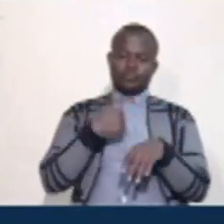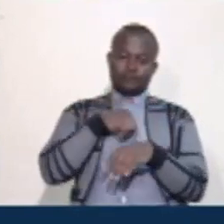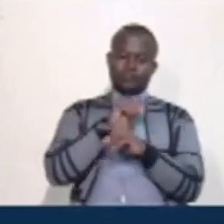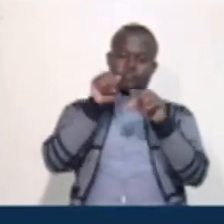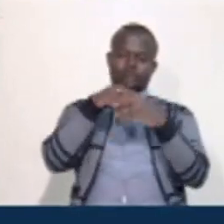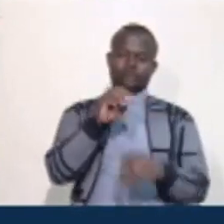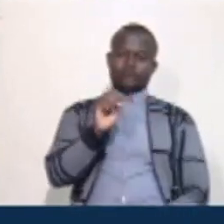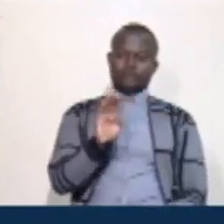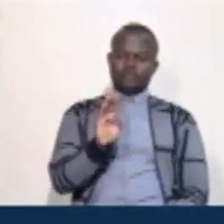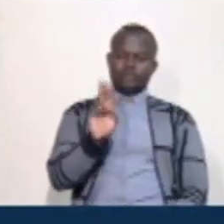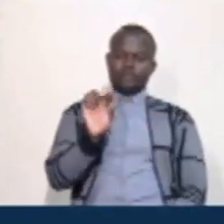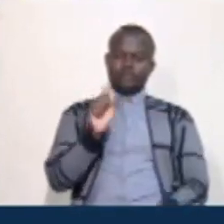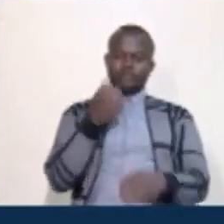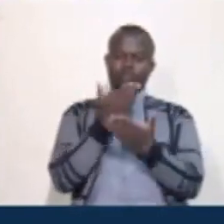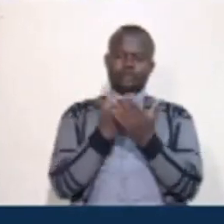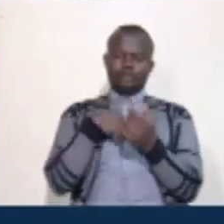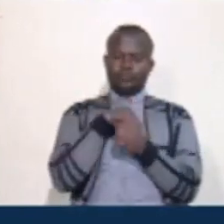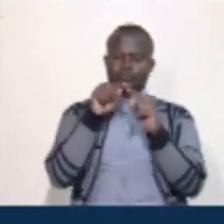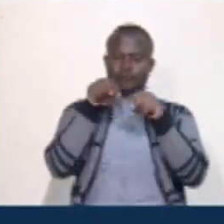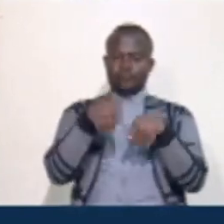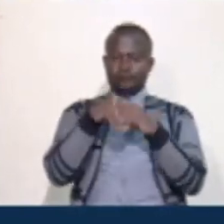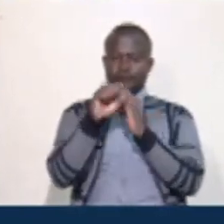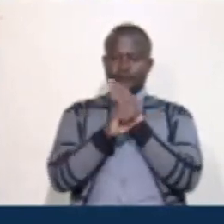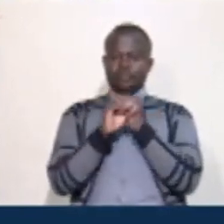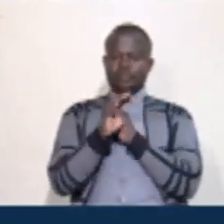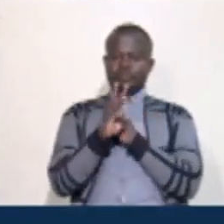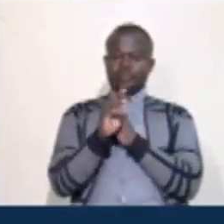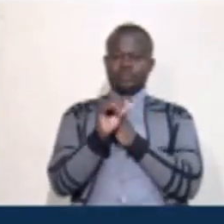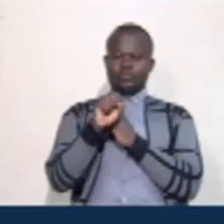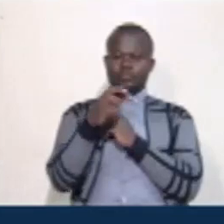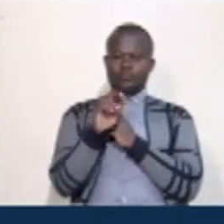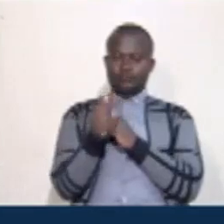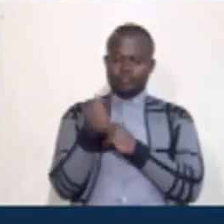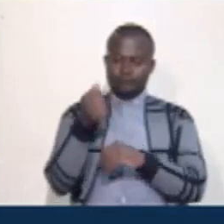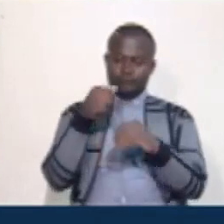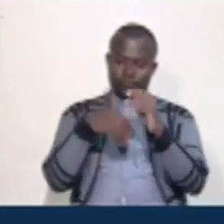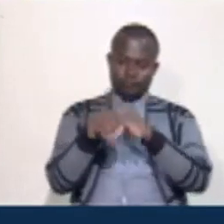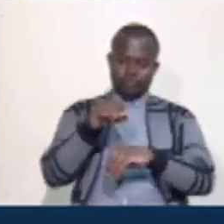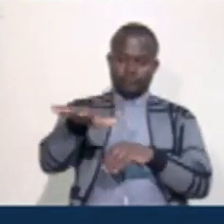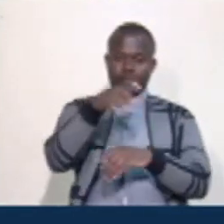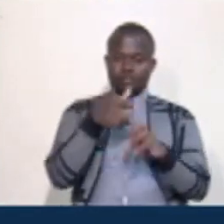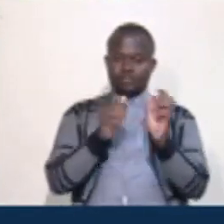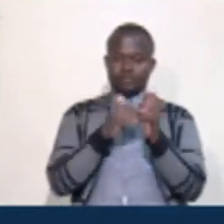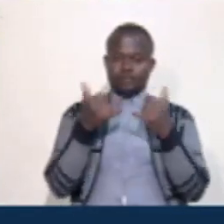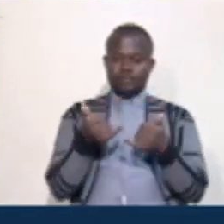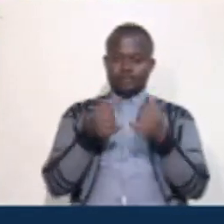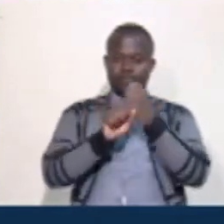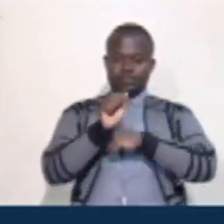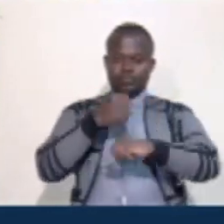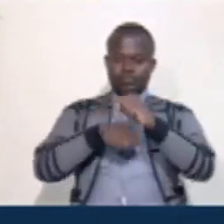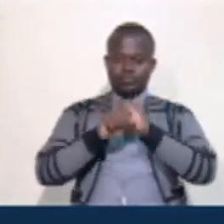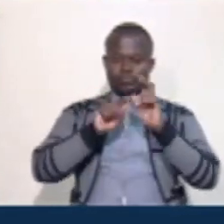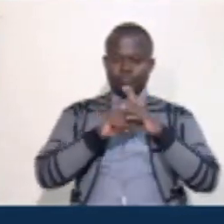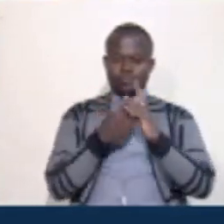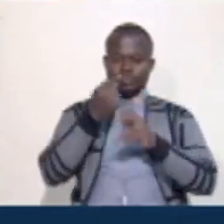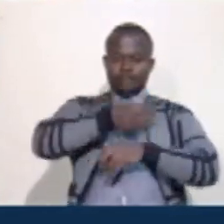ntitunayihasange, bigasaba yuko tuza hano mu murenge wa Bwishyura kuyigaburisha. Ariko ubu kuri iki gikorwa cyatangijwe